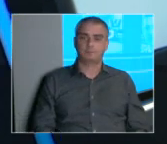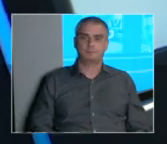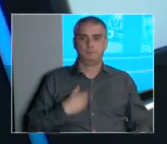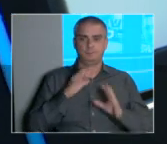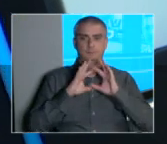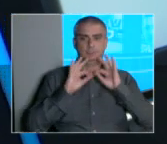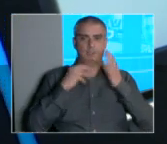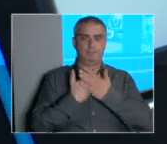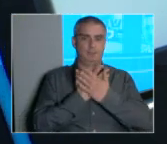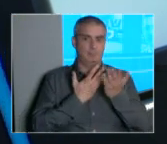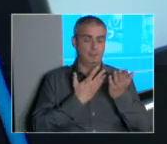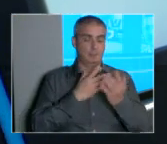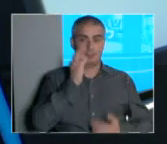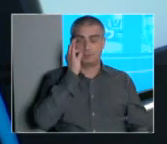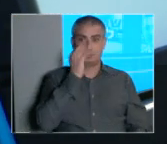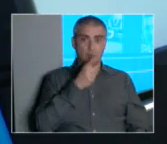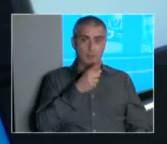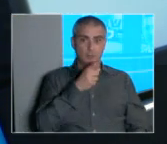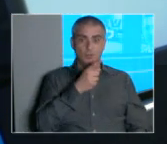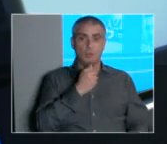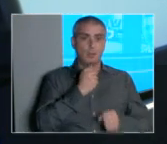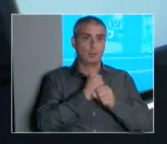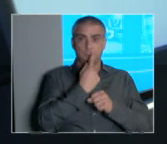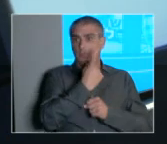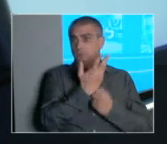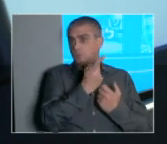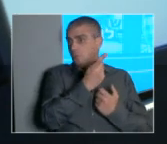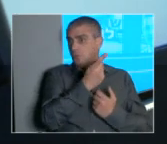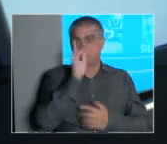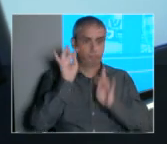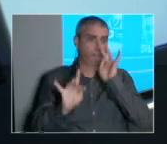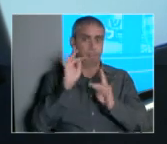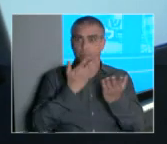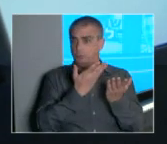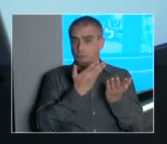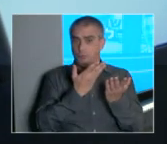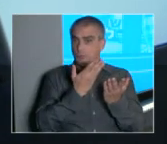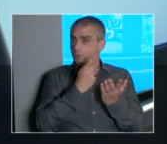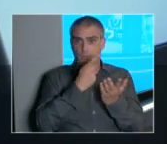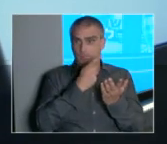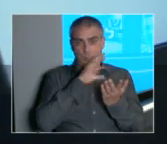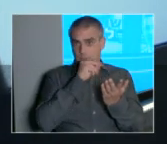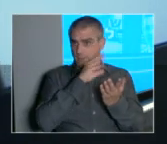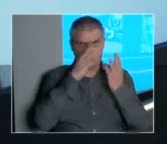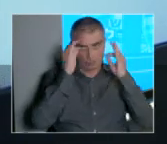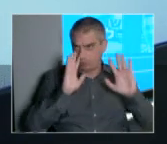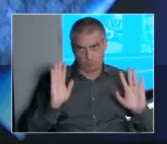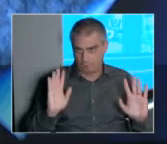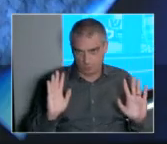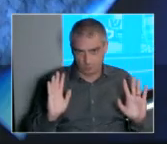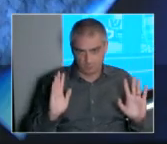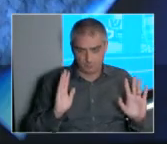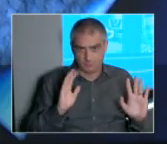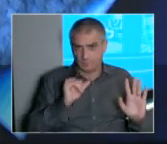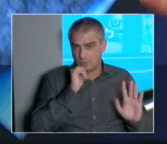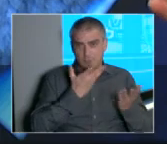נתחיל מההתחלה. אהוד ברק, הוא עשה על עצמו, הוא תוקף, הוא לא מדבר גם לא לעניין עם כל הכבוד. אני לא רוצה